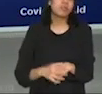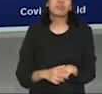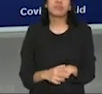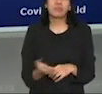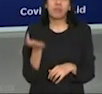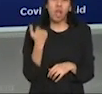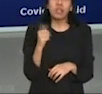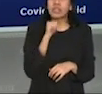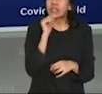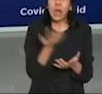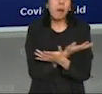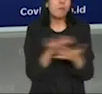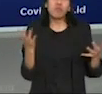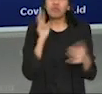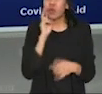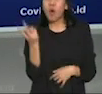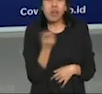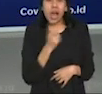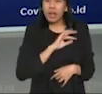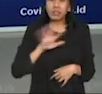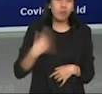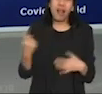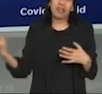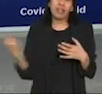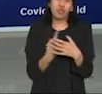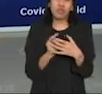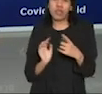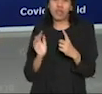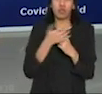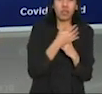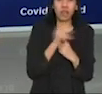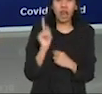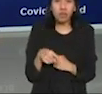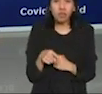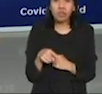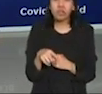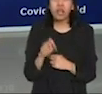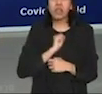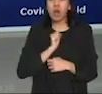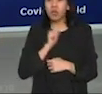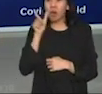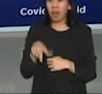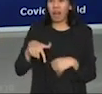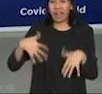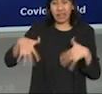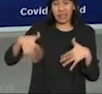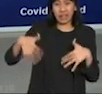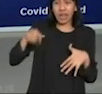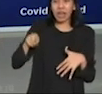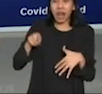siapapun saudara kita yang berpotensi untuk menjadi parah menjadi berat sakitnya